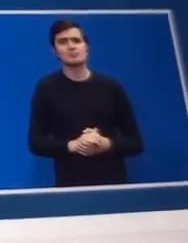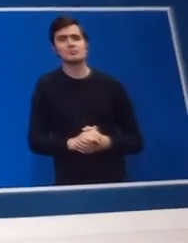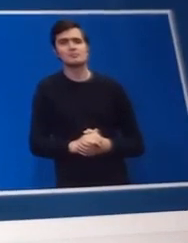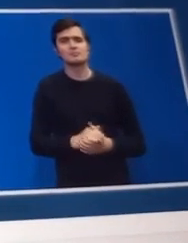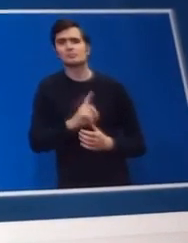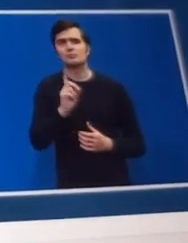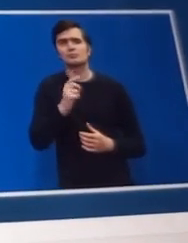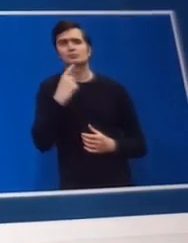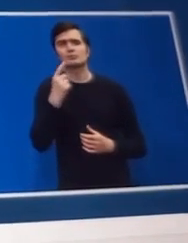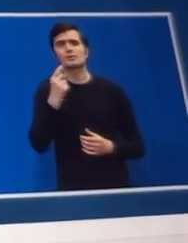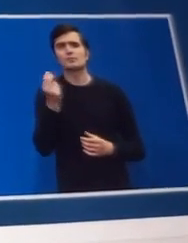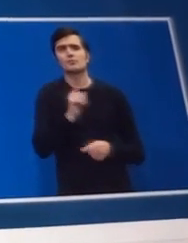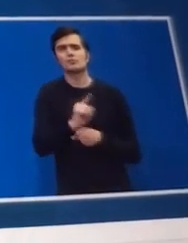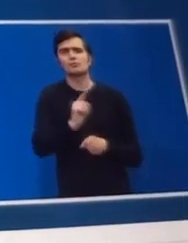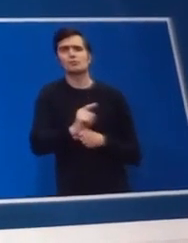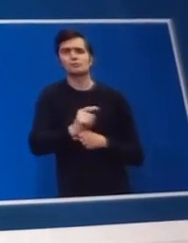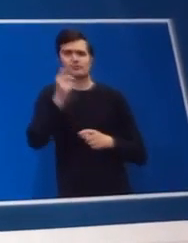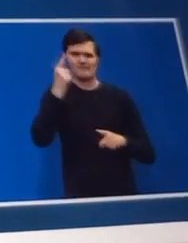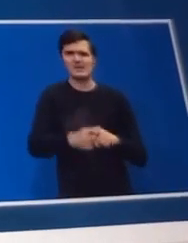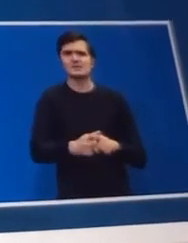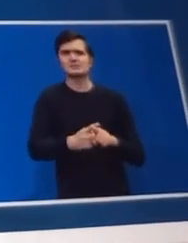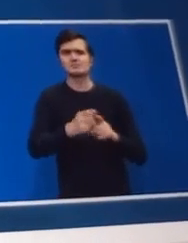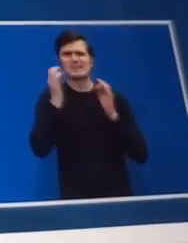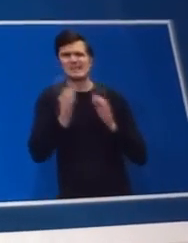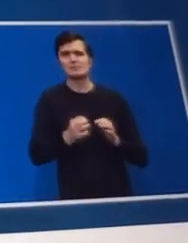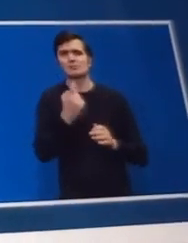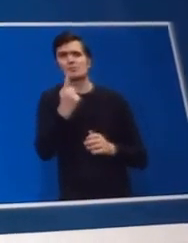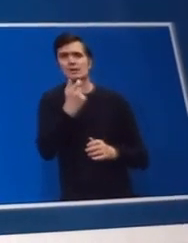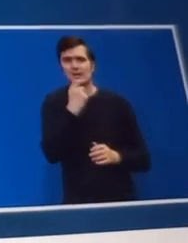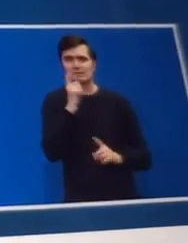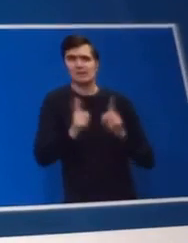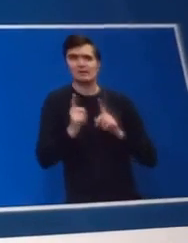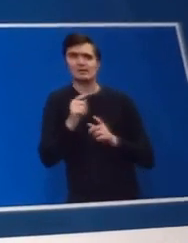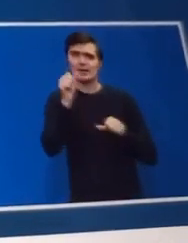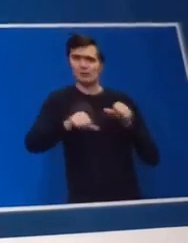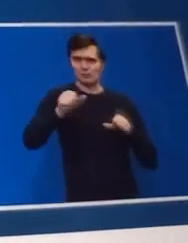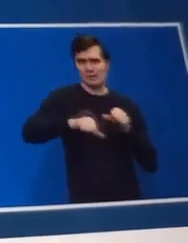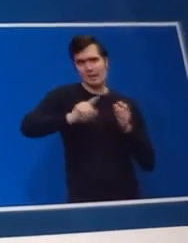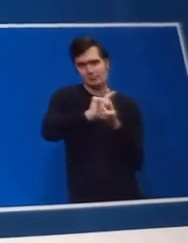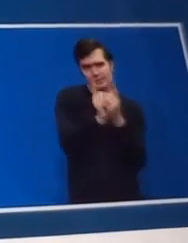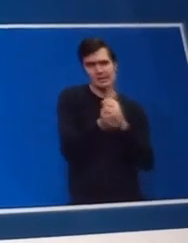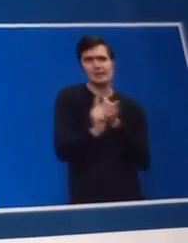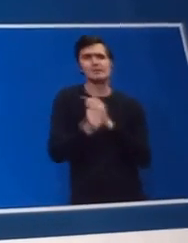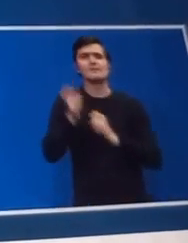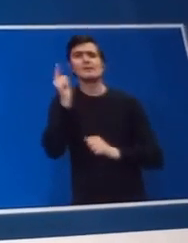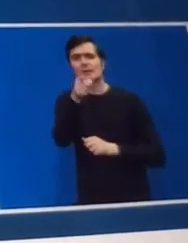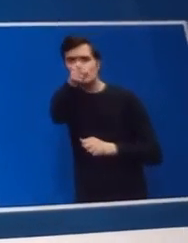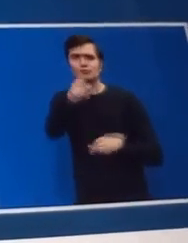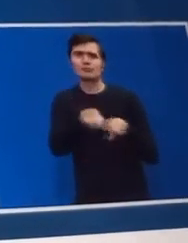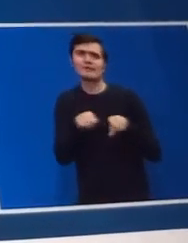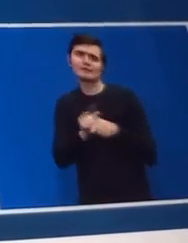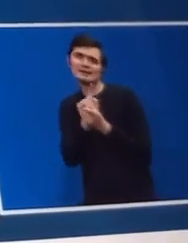care l-ai bătut în cuie pentru un an de zile. Trebuie să te manifesti în dinamica economică, să te adaptezi și să vii cu măsuri în sprijinul acelei